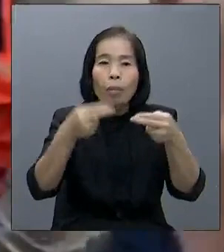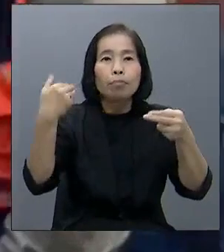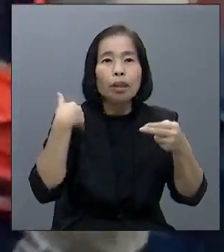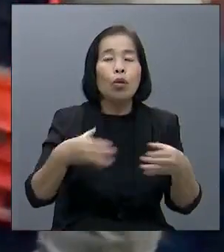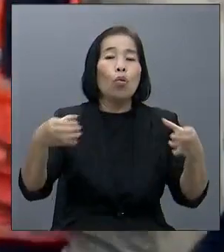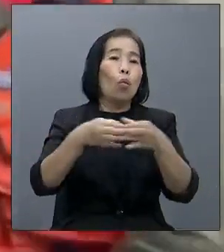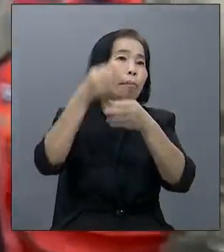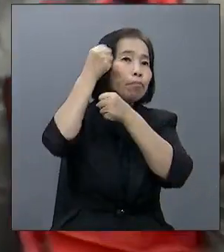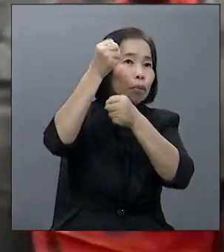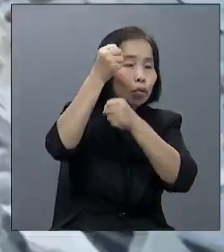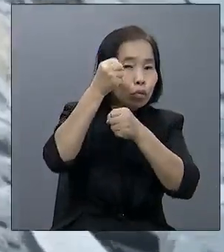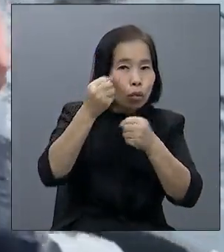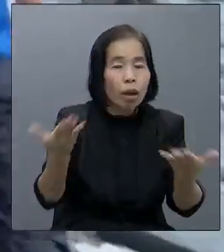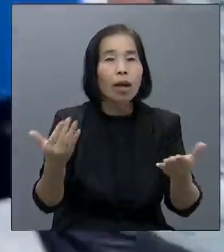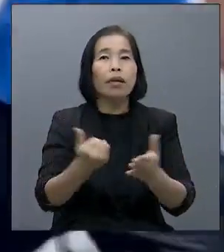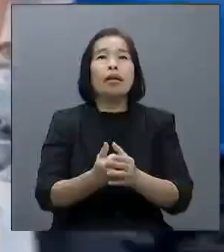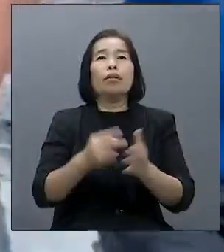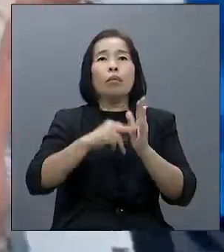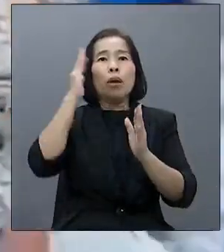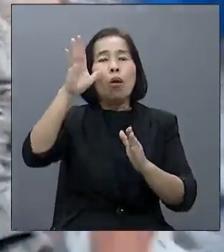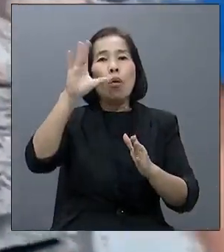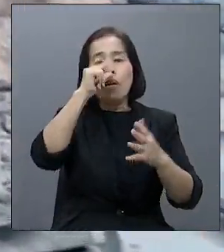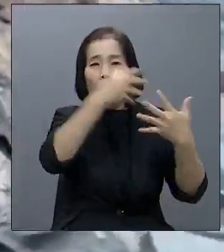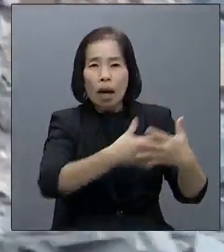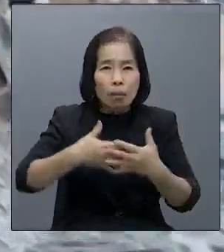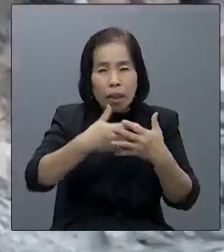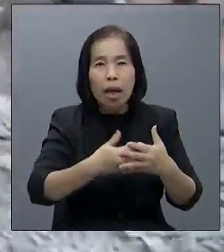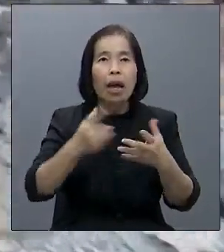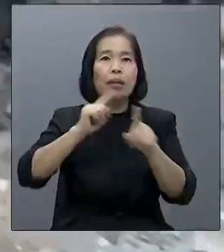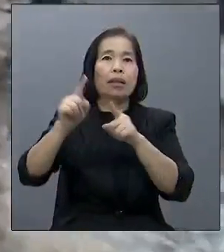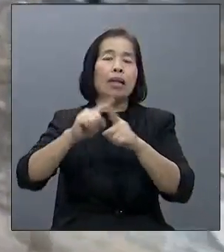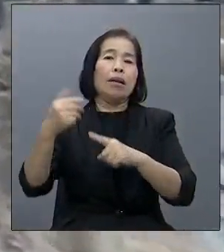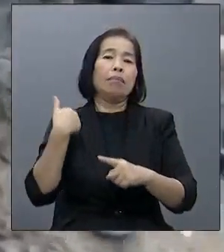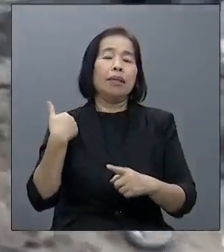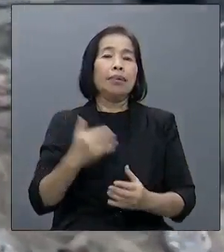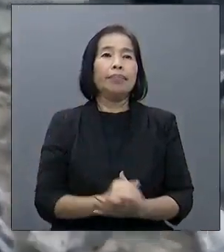ประท้วงหรือว่าการใช้คววามรุนแรงต่อชาวอมริกันและผลประโยชน์ของสหรัฐค่ะ